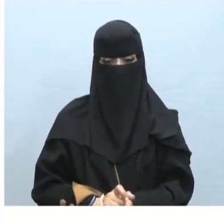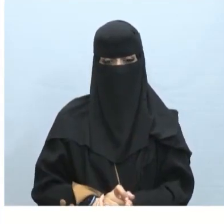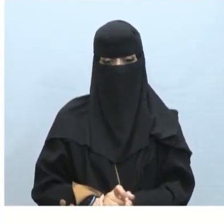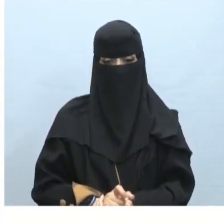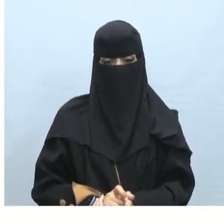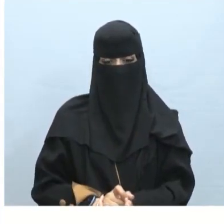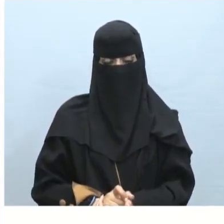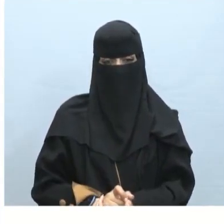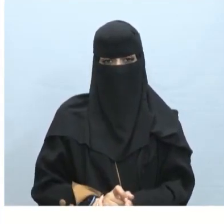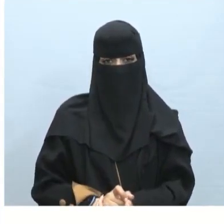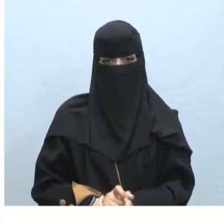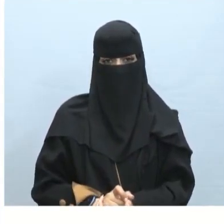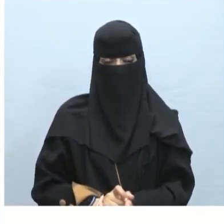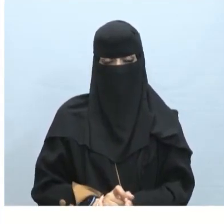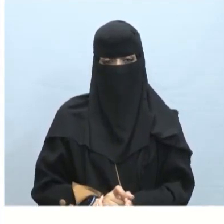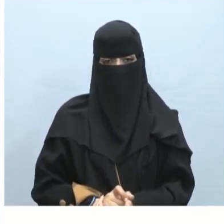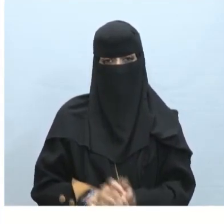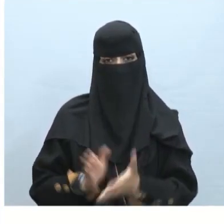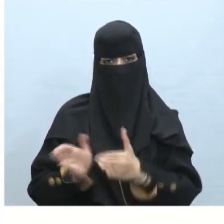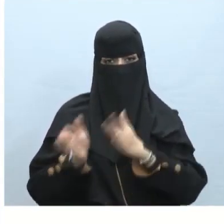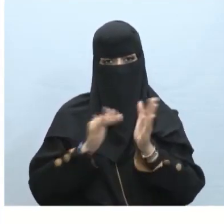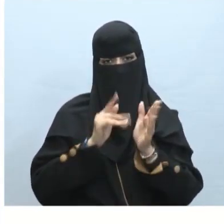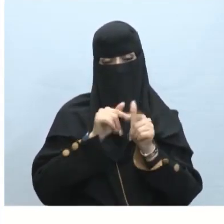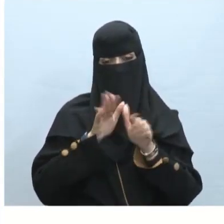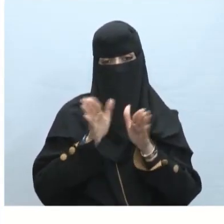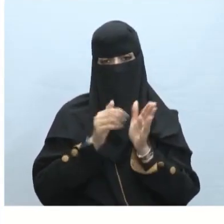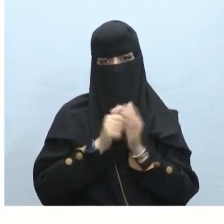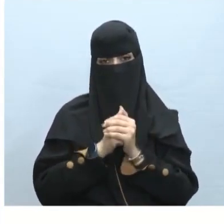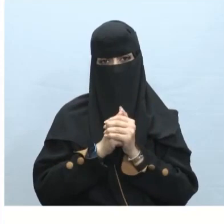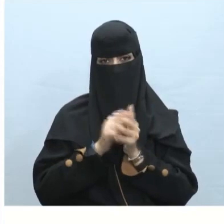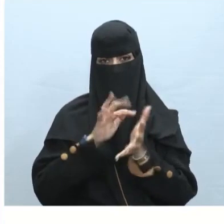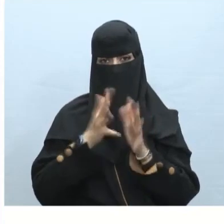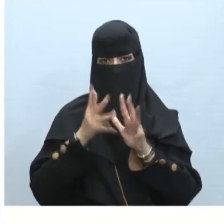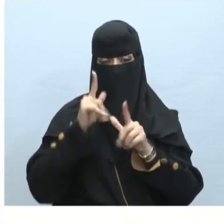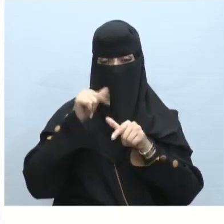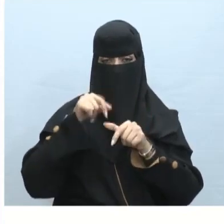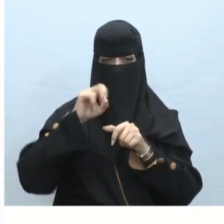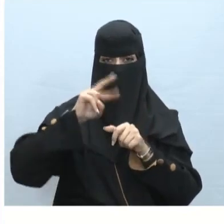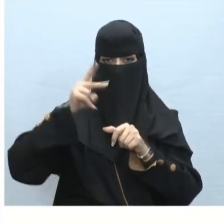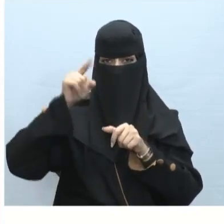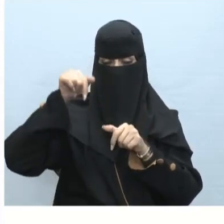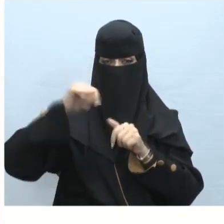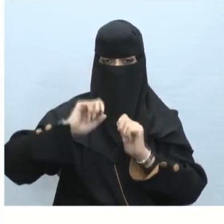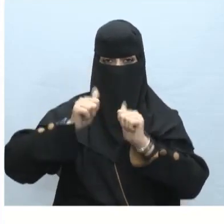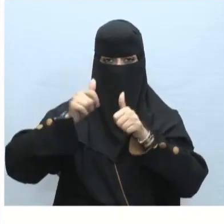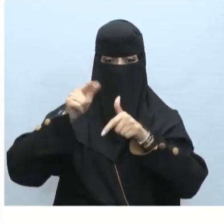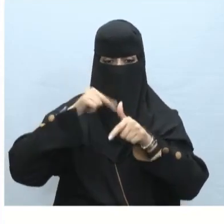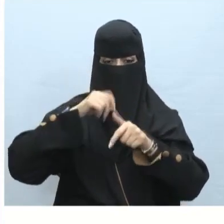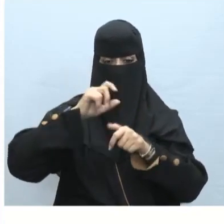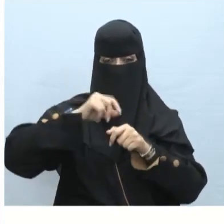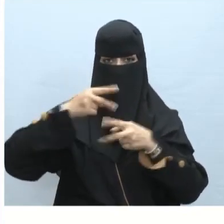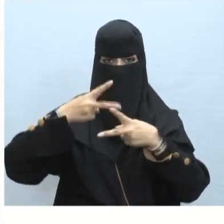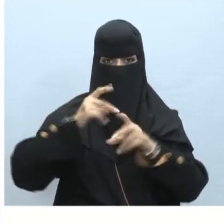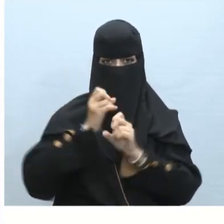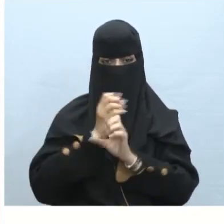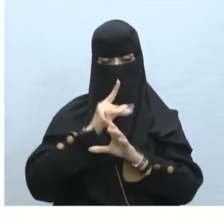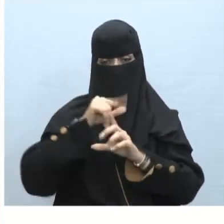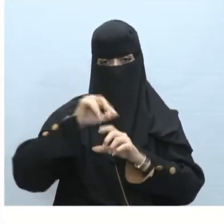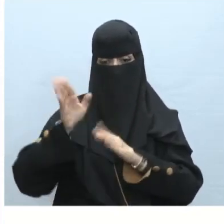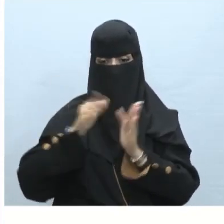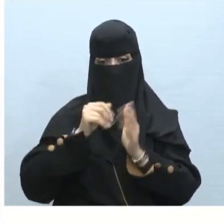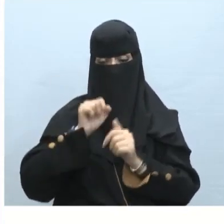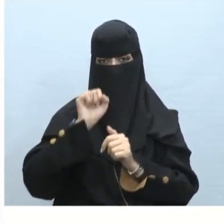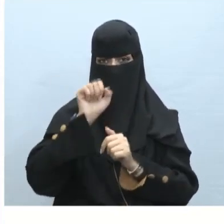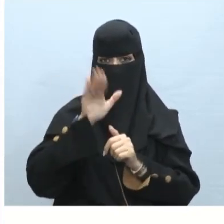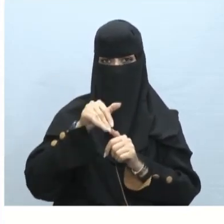ايضا من خلال بعض الازرار نستطيع تحرير رسم سمارت